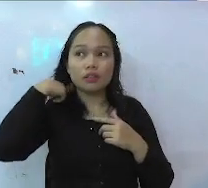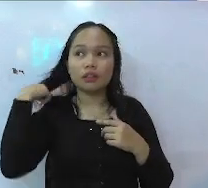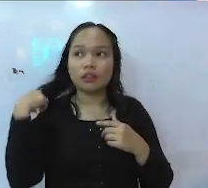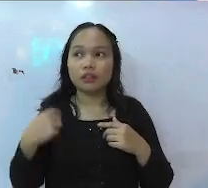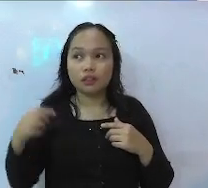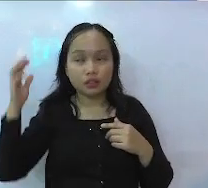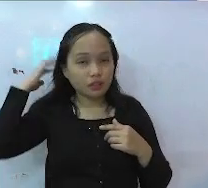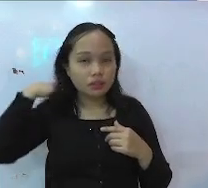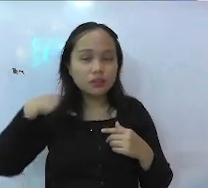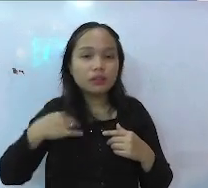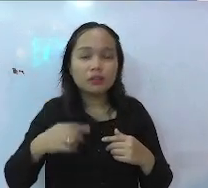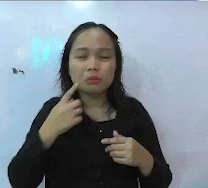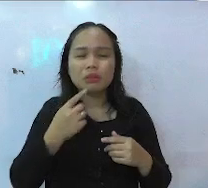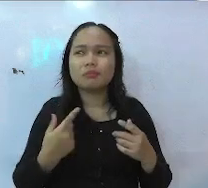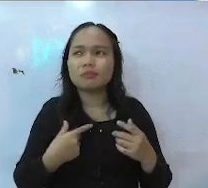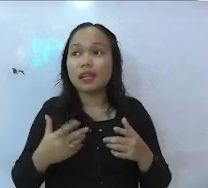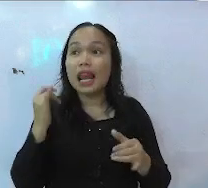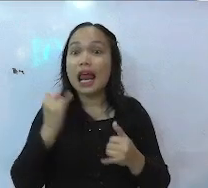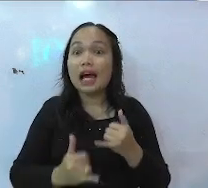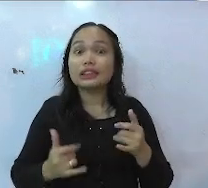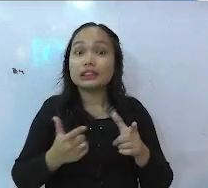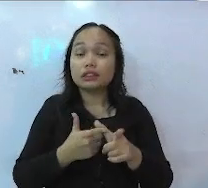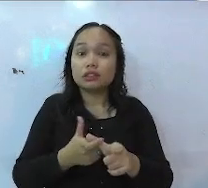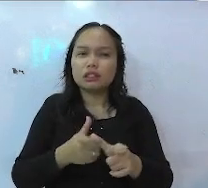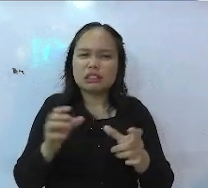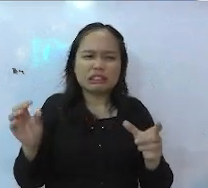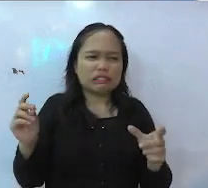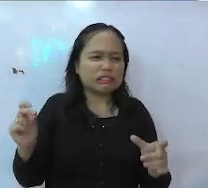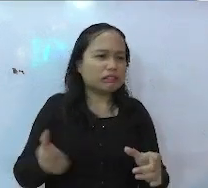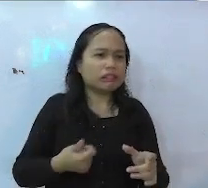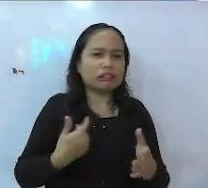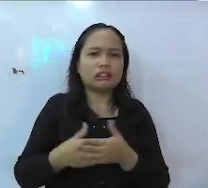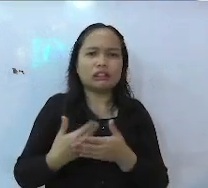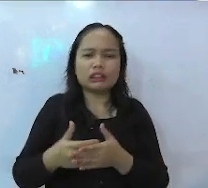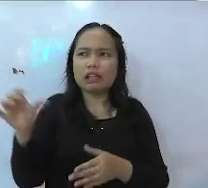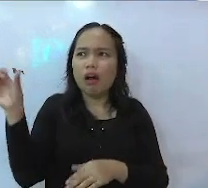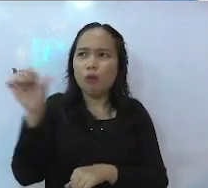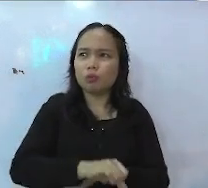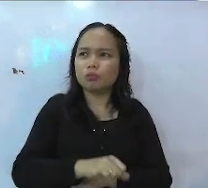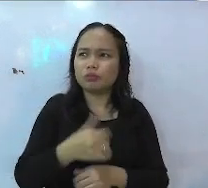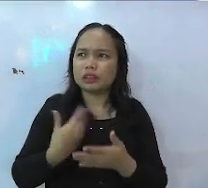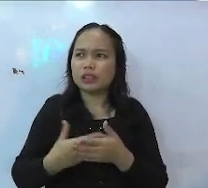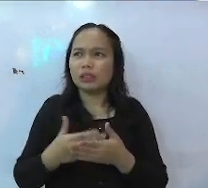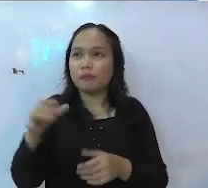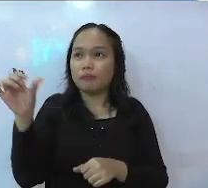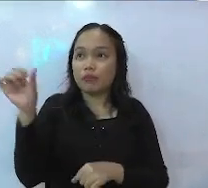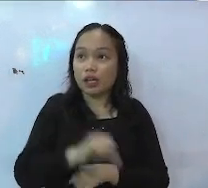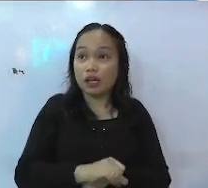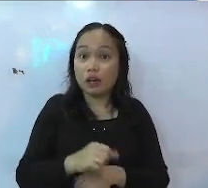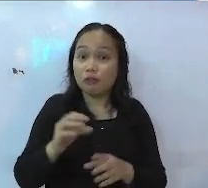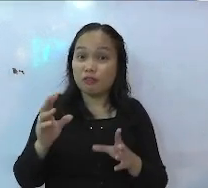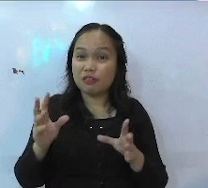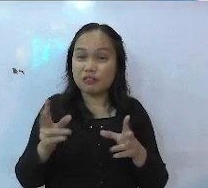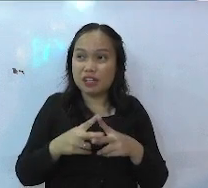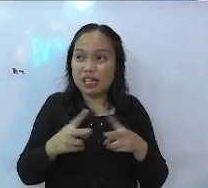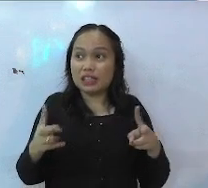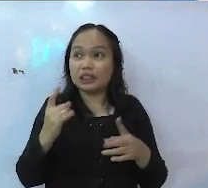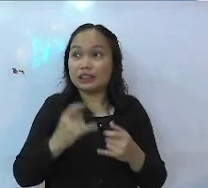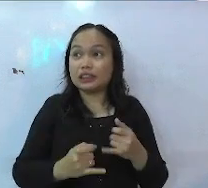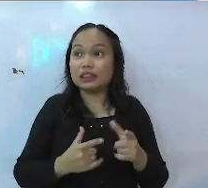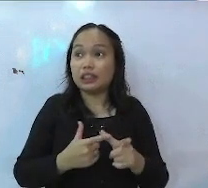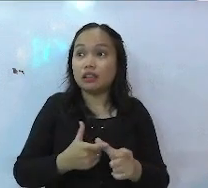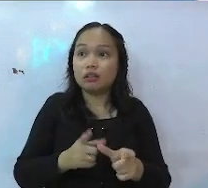Natatandaan ko muntik siyang matalo nan sila Oo muntik siyang matalo on his very last race pero